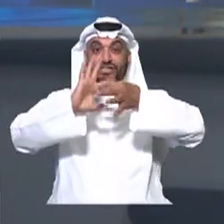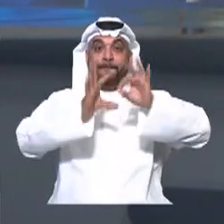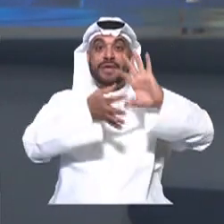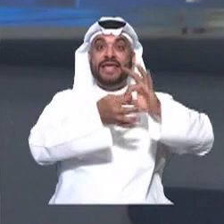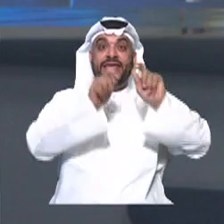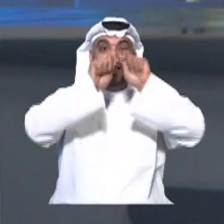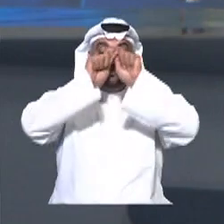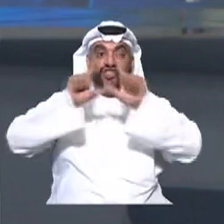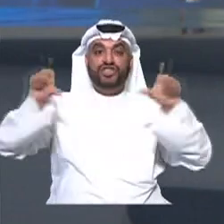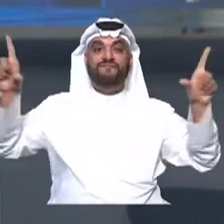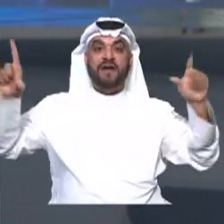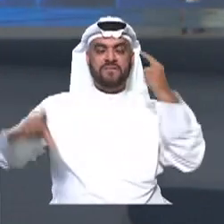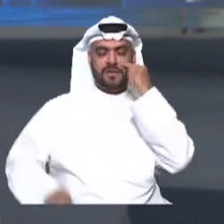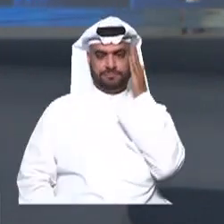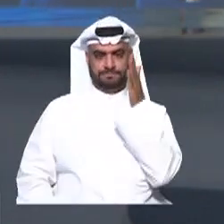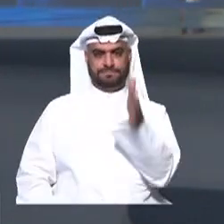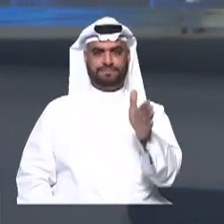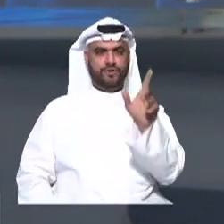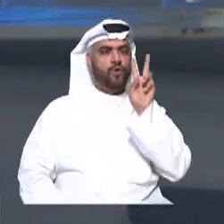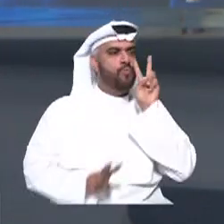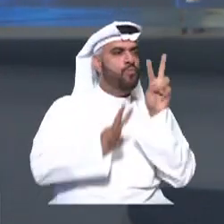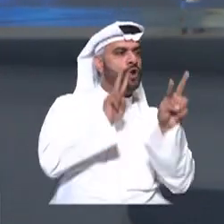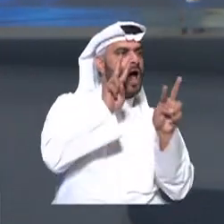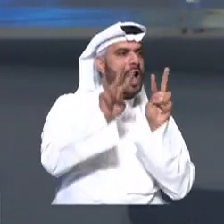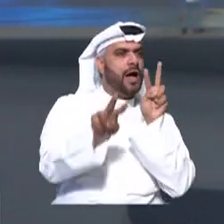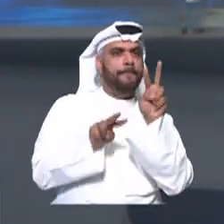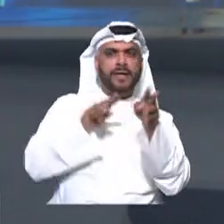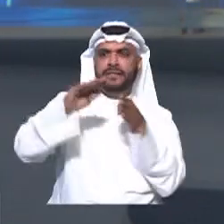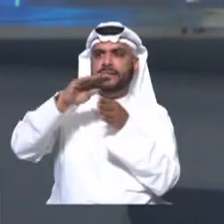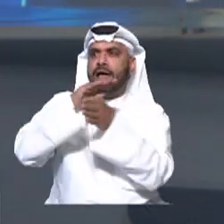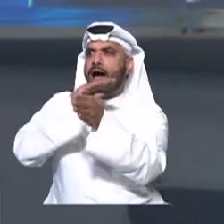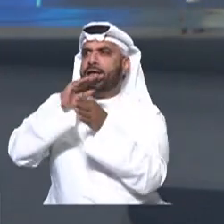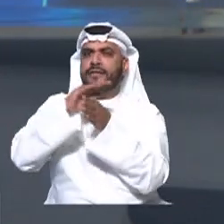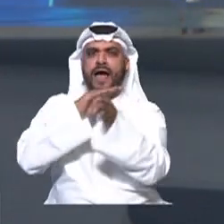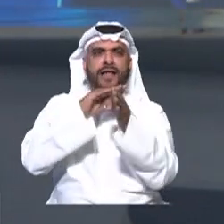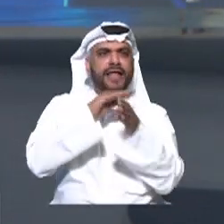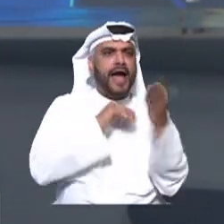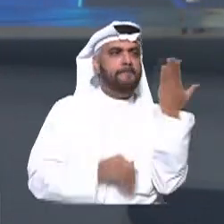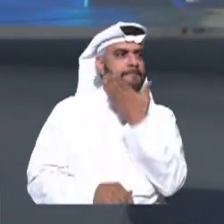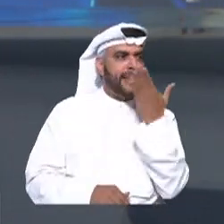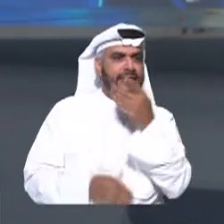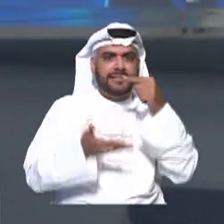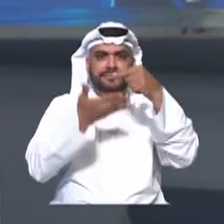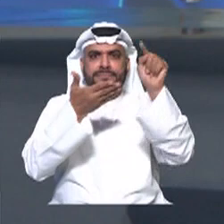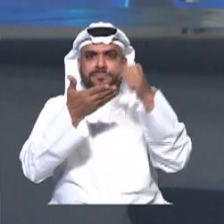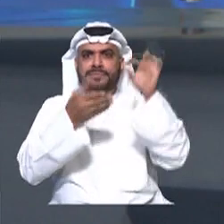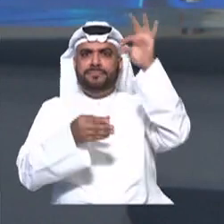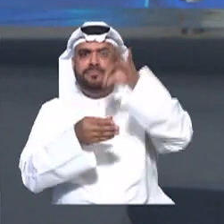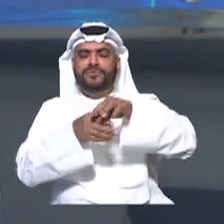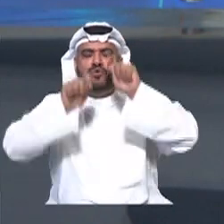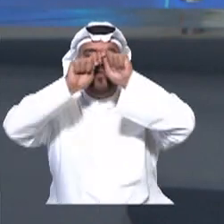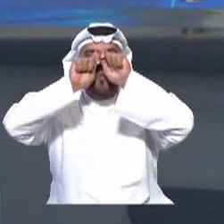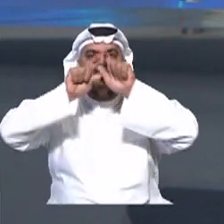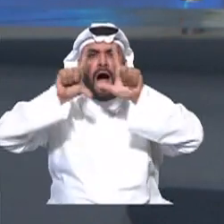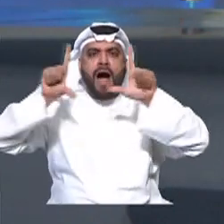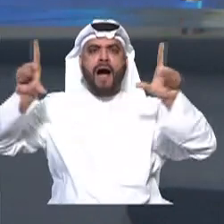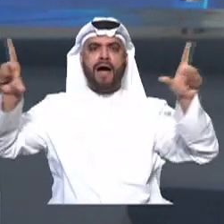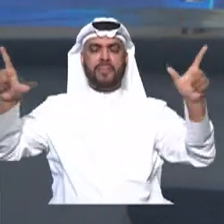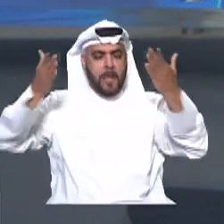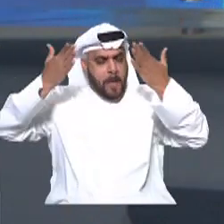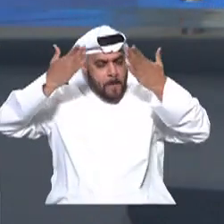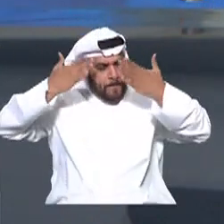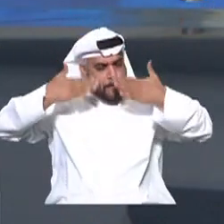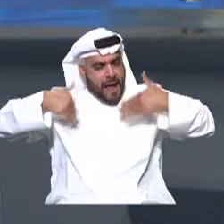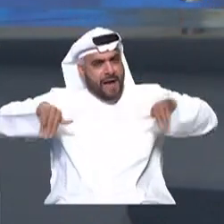المجتمع المدني في مراقبة الانتخابات وبالتأكد من نزاهتها في إطار شفافية العمل الديمقراطي